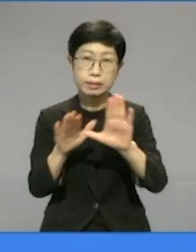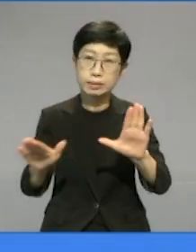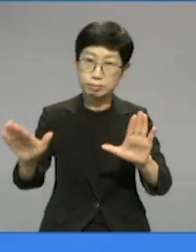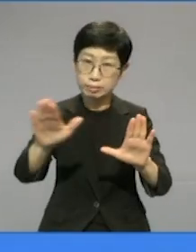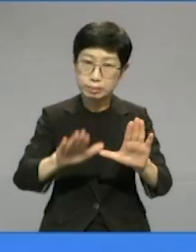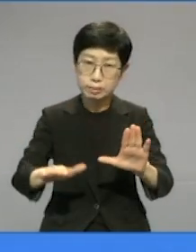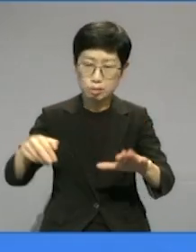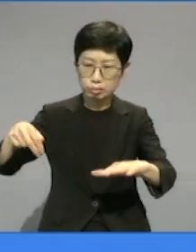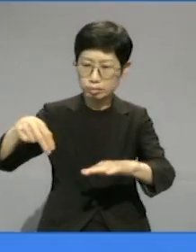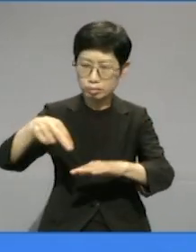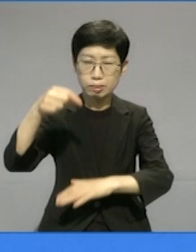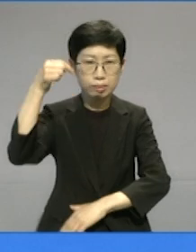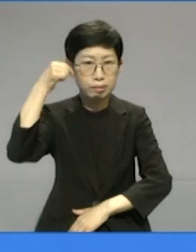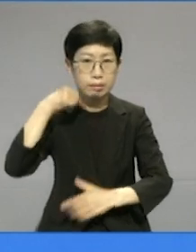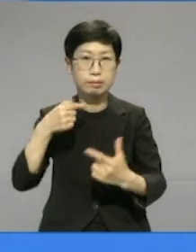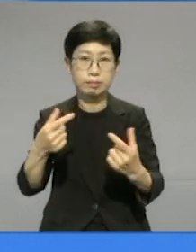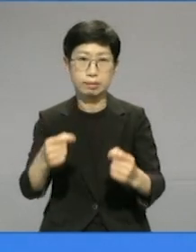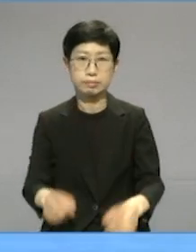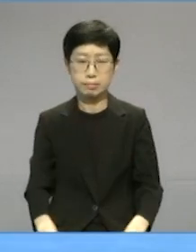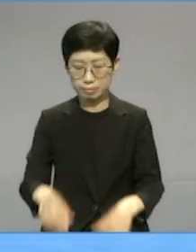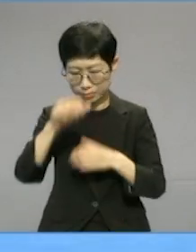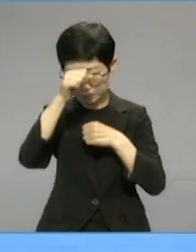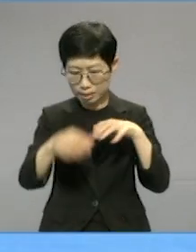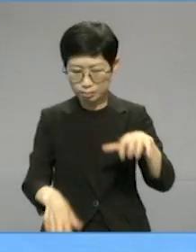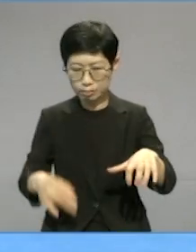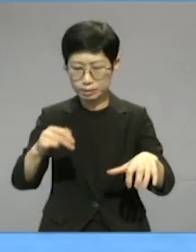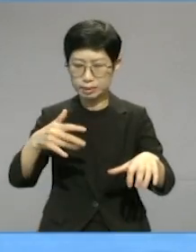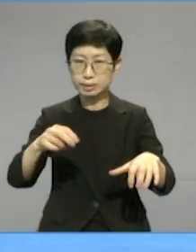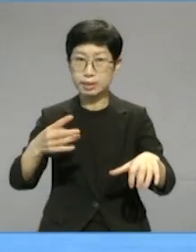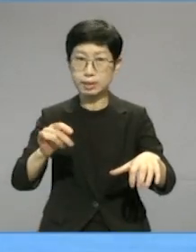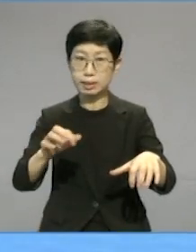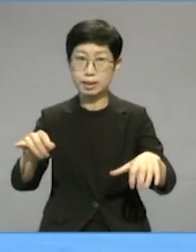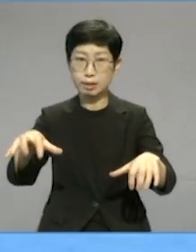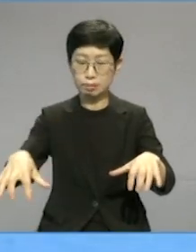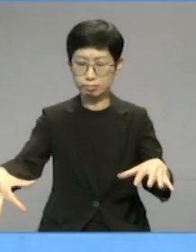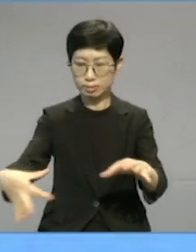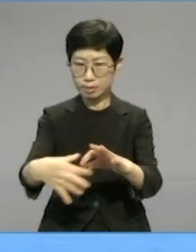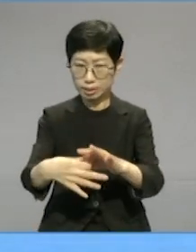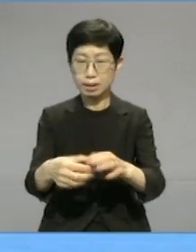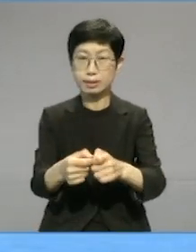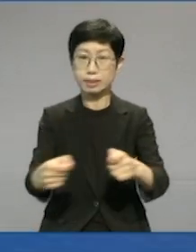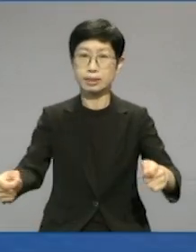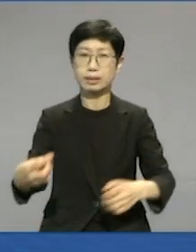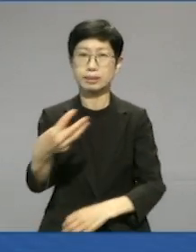것 같은데요. 이탈리아 본토와 시칠리아를 연결한 길이